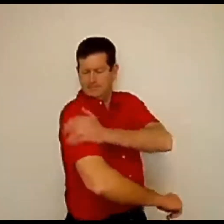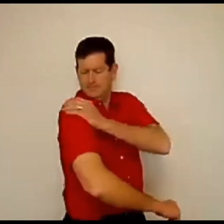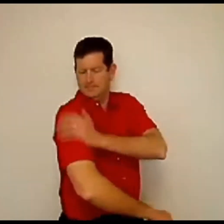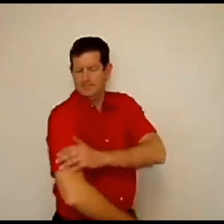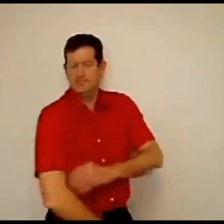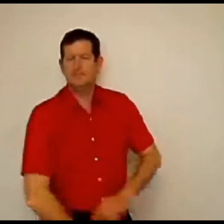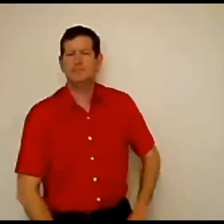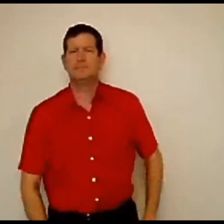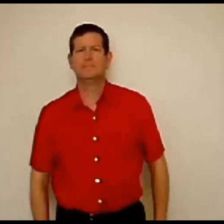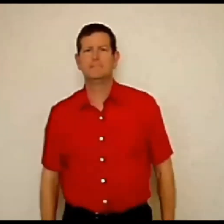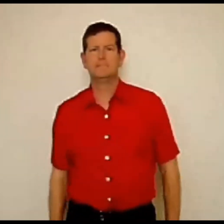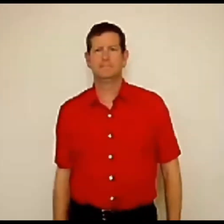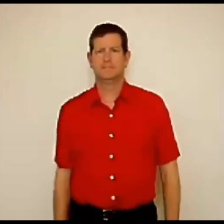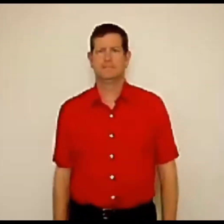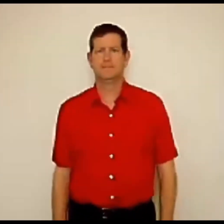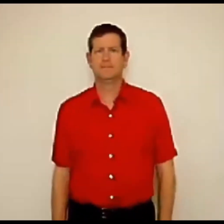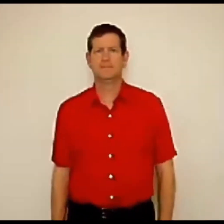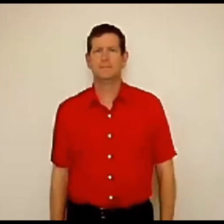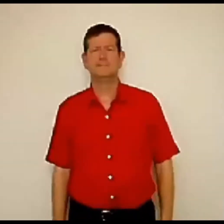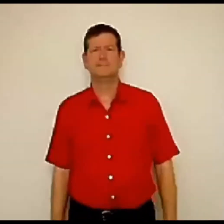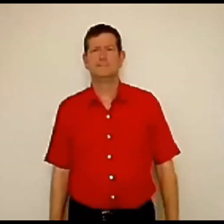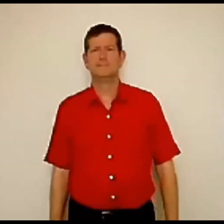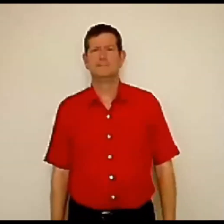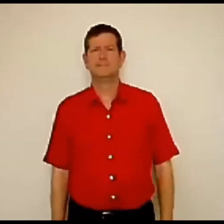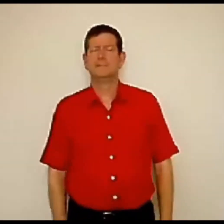Prendre un bain.